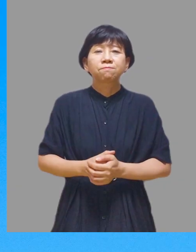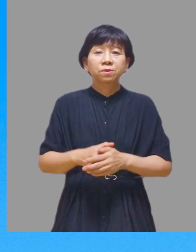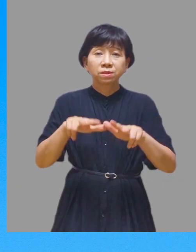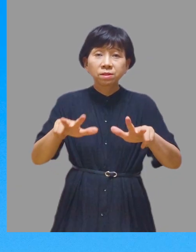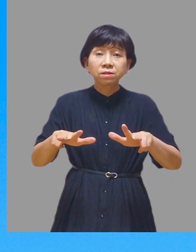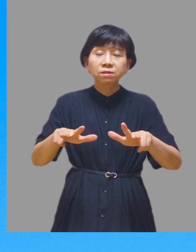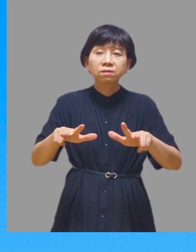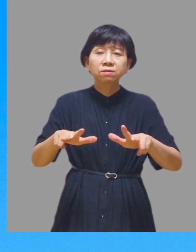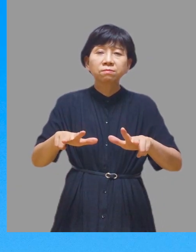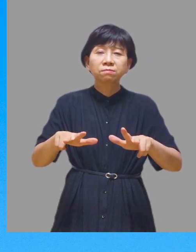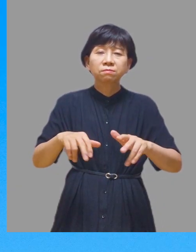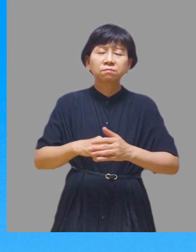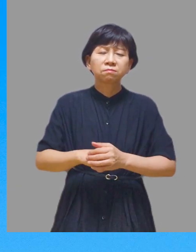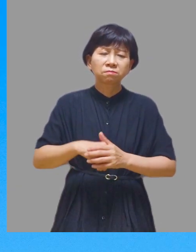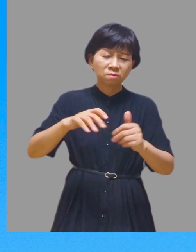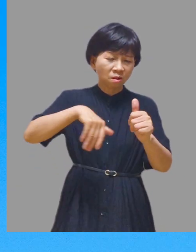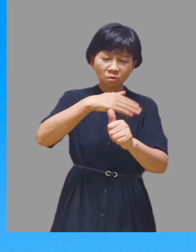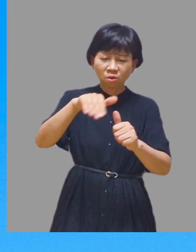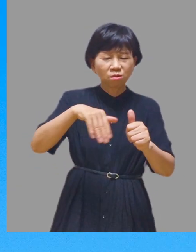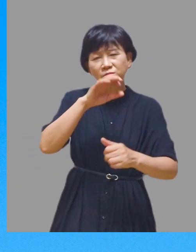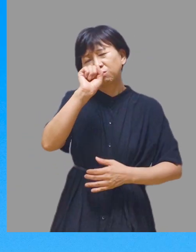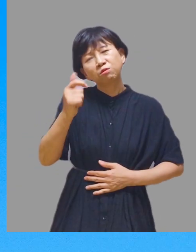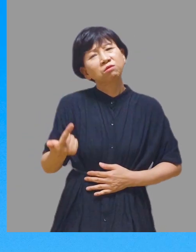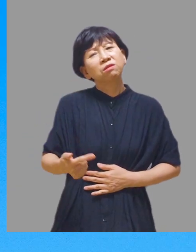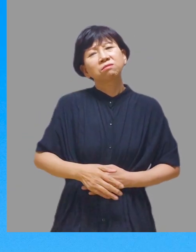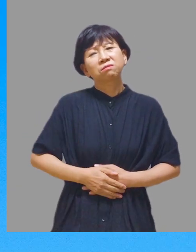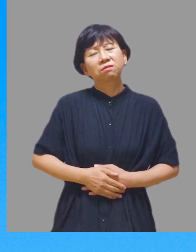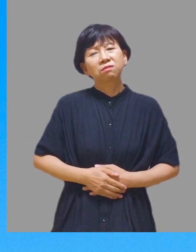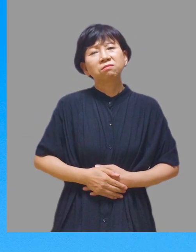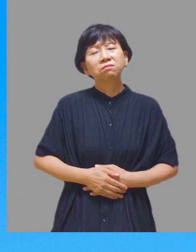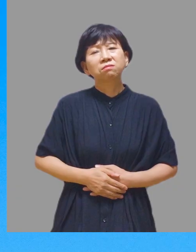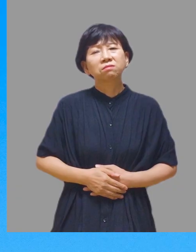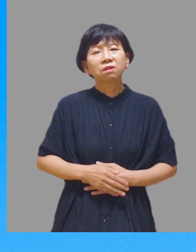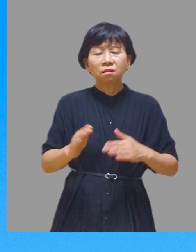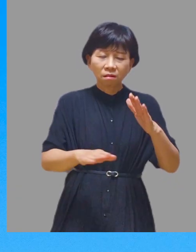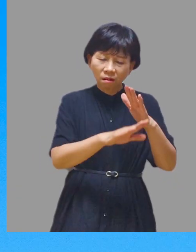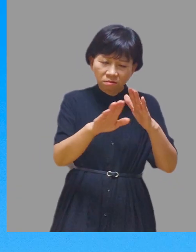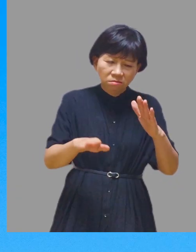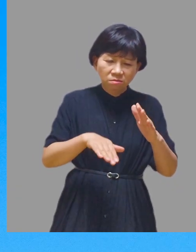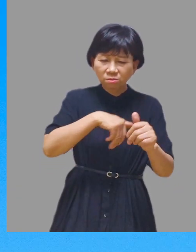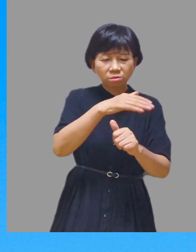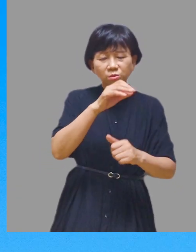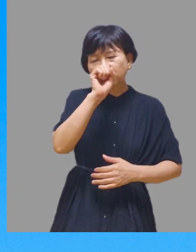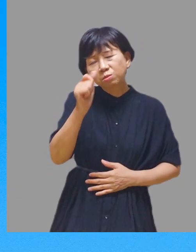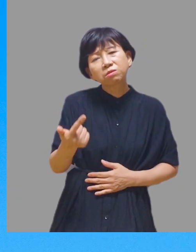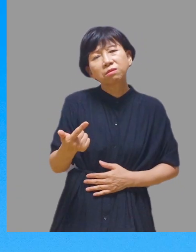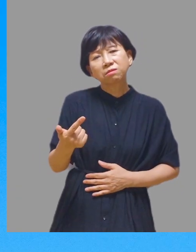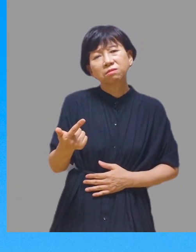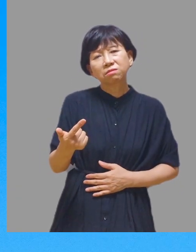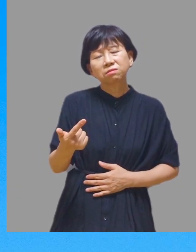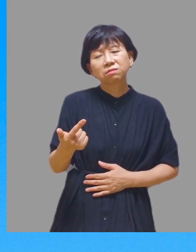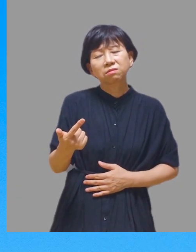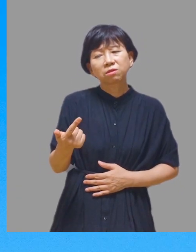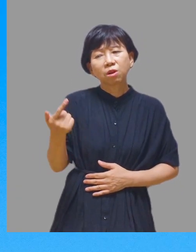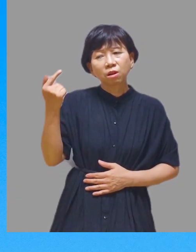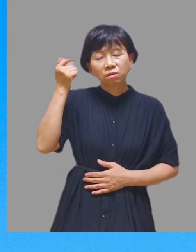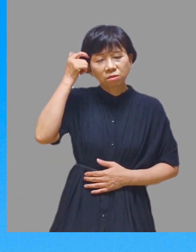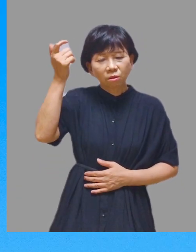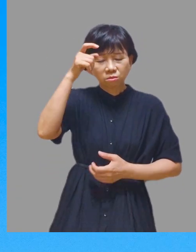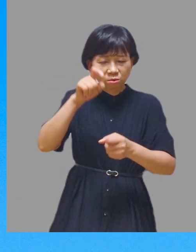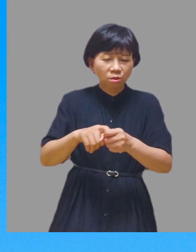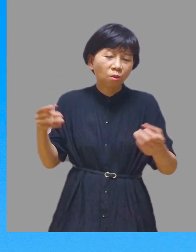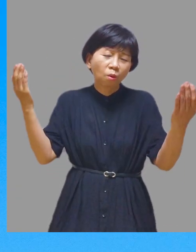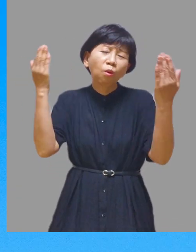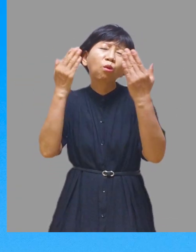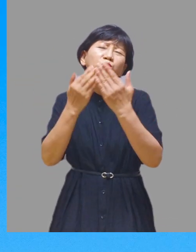지금 나라의 현실이 안 그런데, 교회들의 현실이 안 그런데, 가정들의 현실이 안 그런데 다 영적으로 어두워진